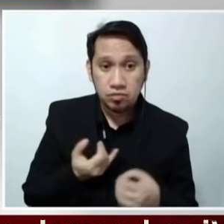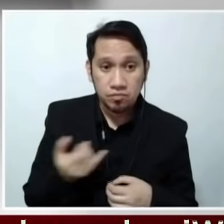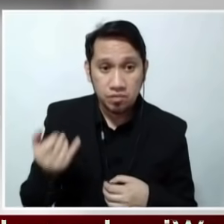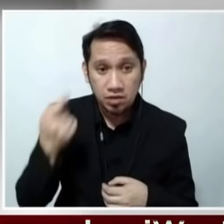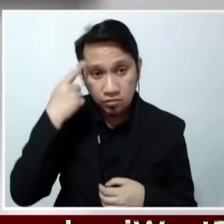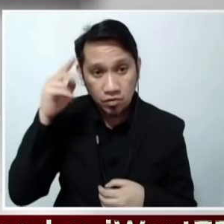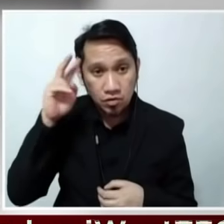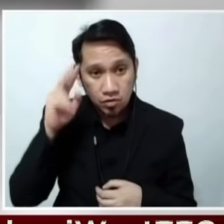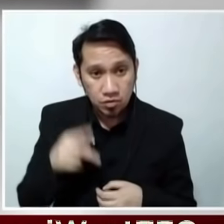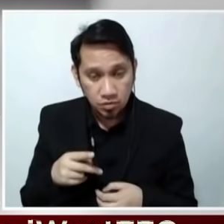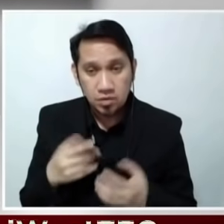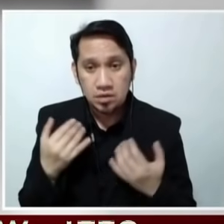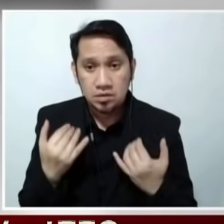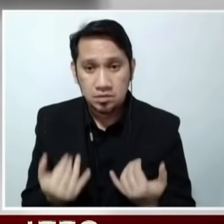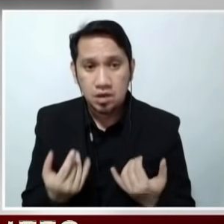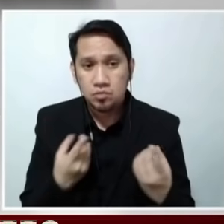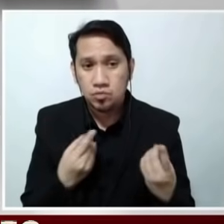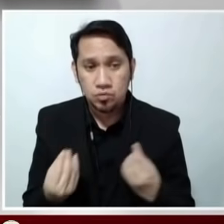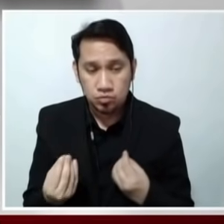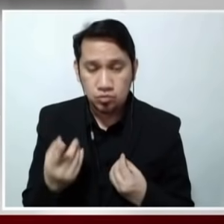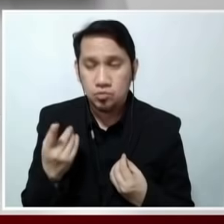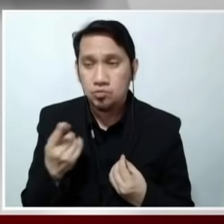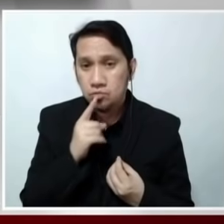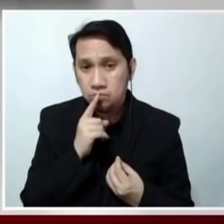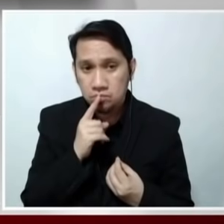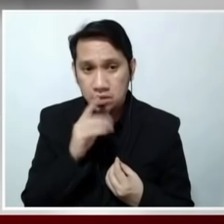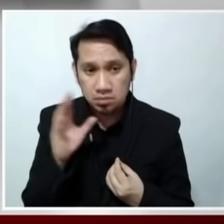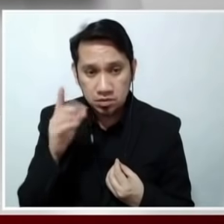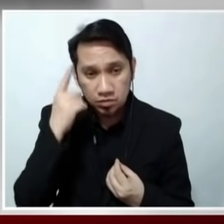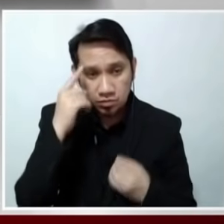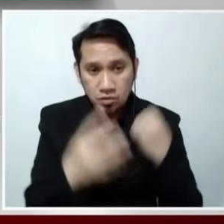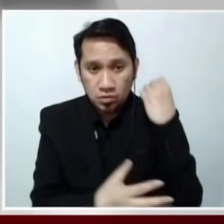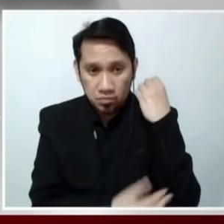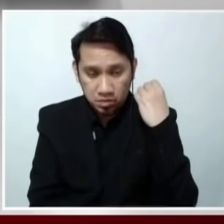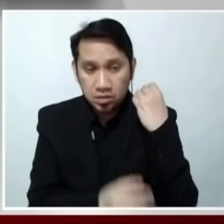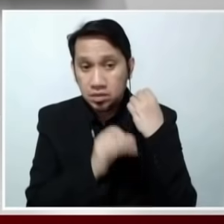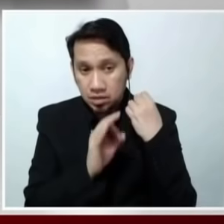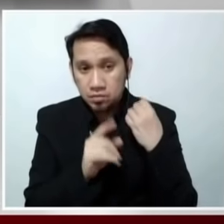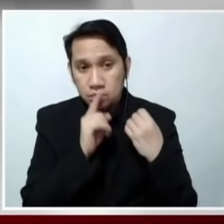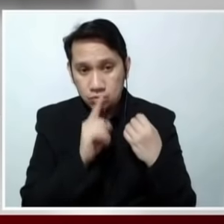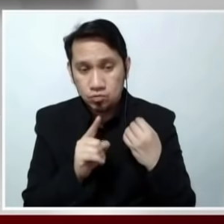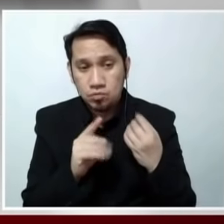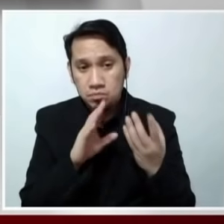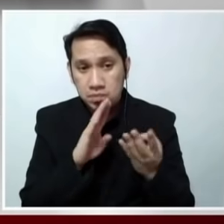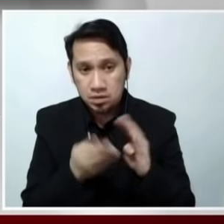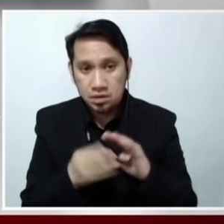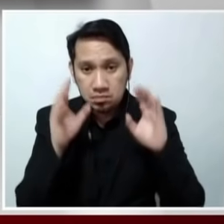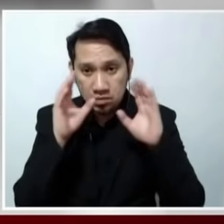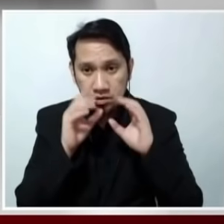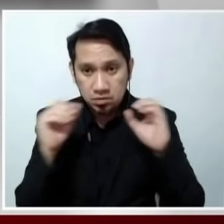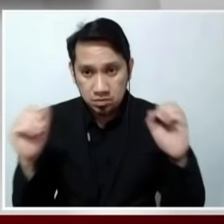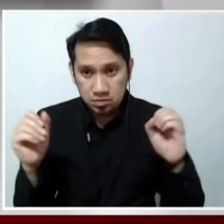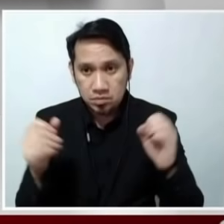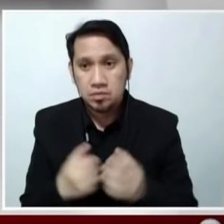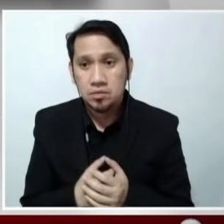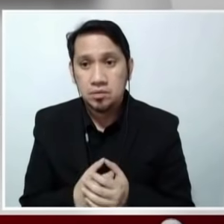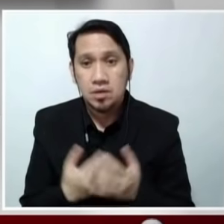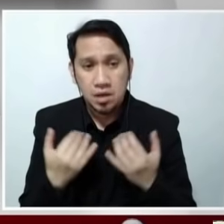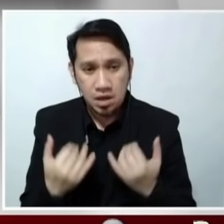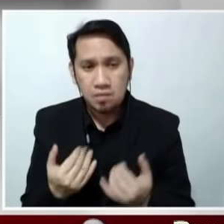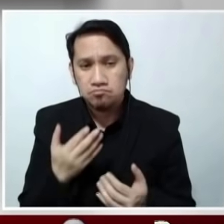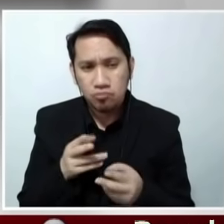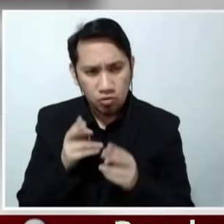lang niya ang pangako sa mga mahihirap kung magsisilbi siya bilang pangulo. Isang karangalan anya ang makonsidera ng iba't ibang